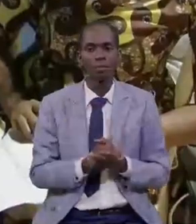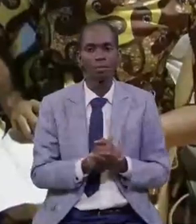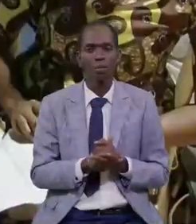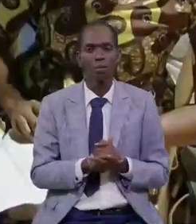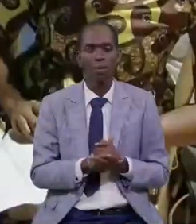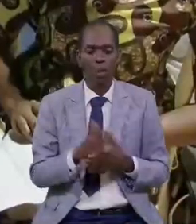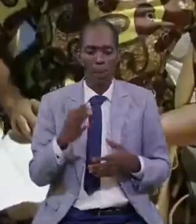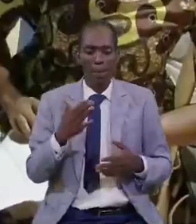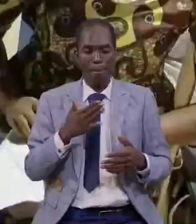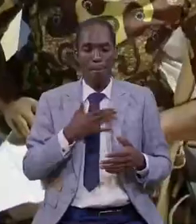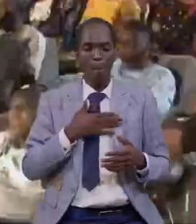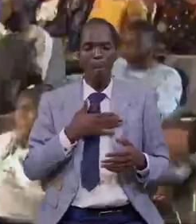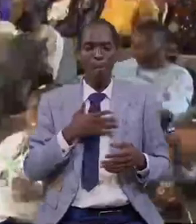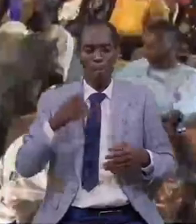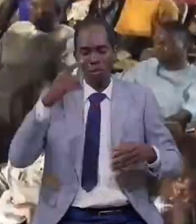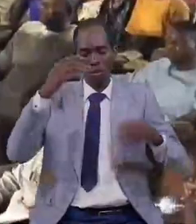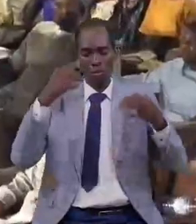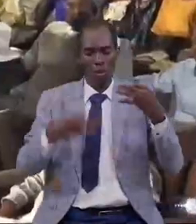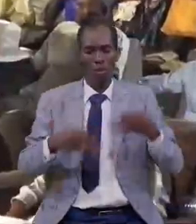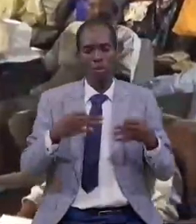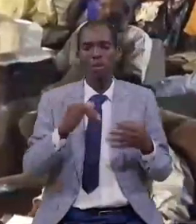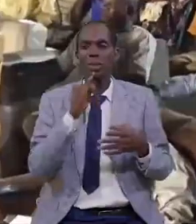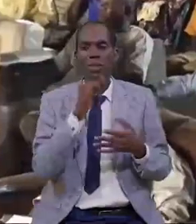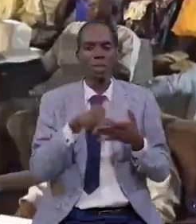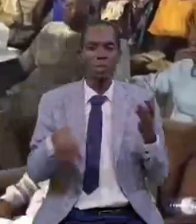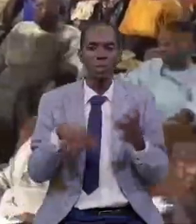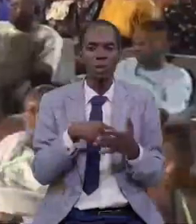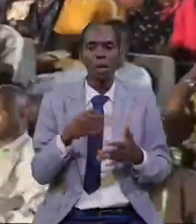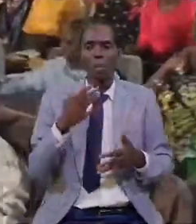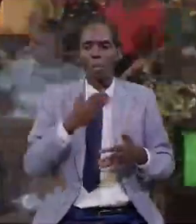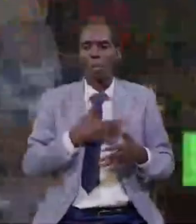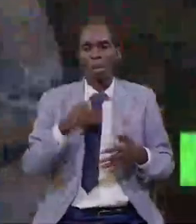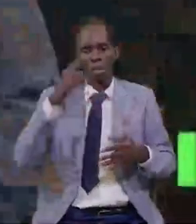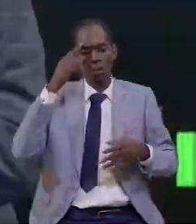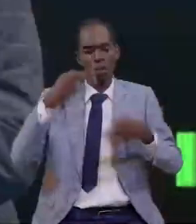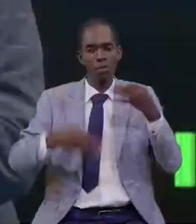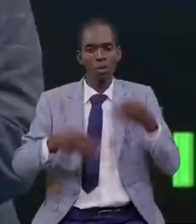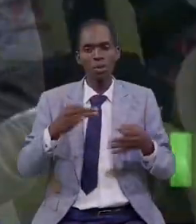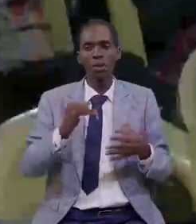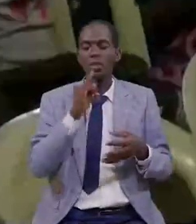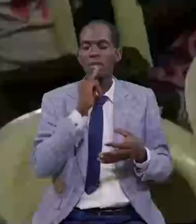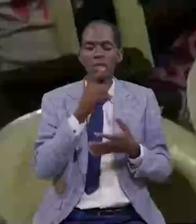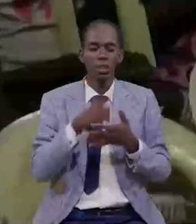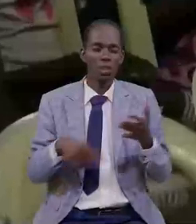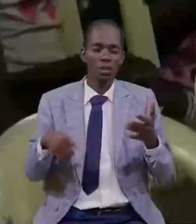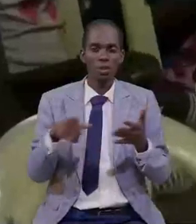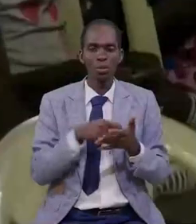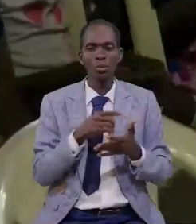ma condamnation est annulée je ne t pas entendu ma condamnation est